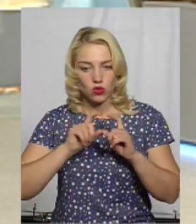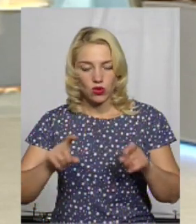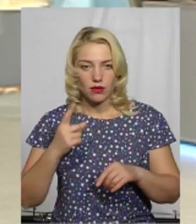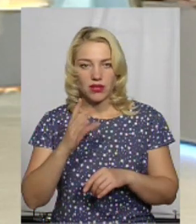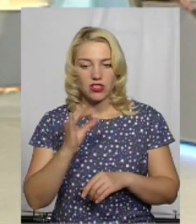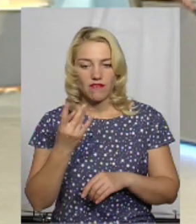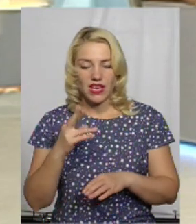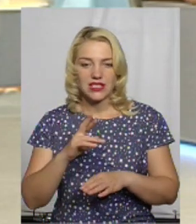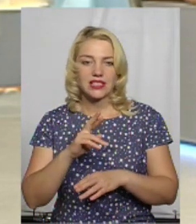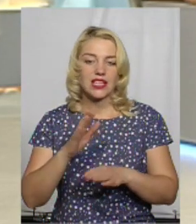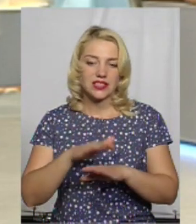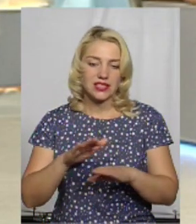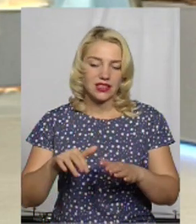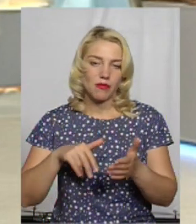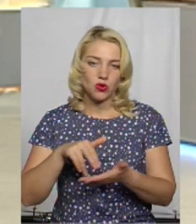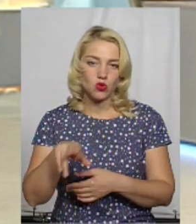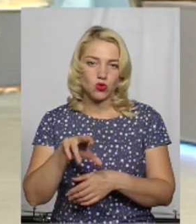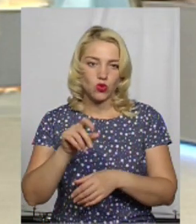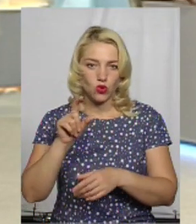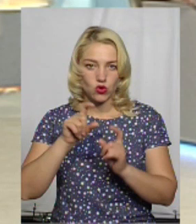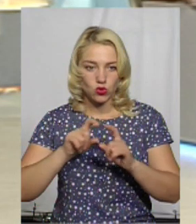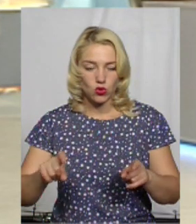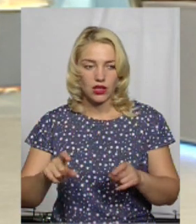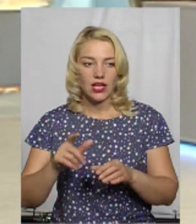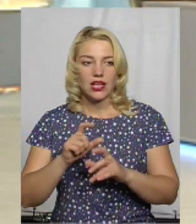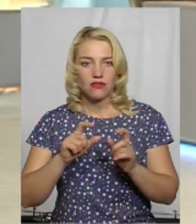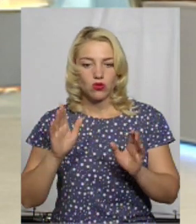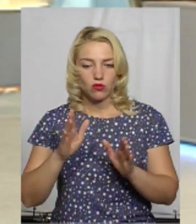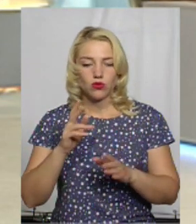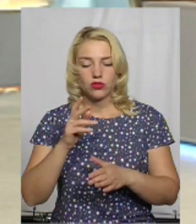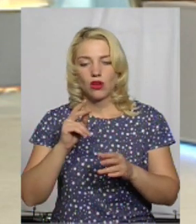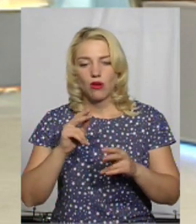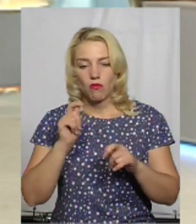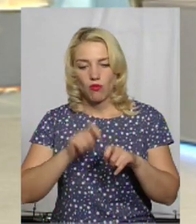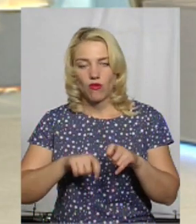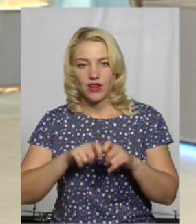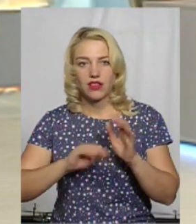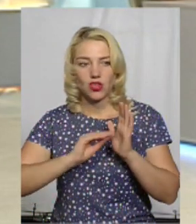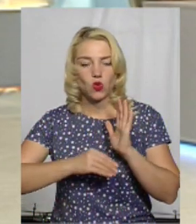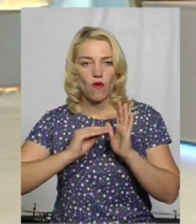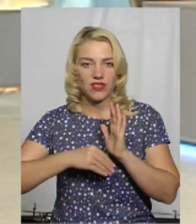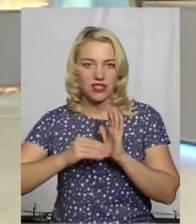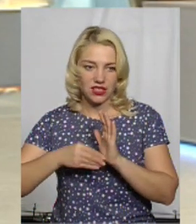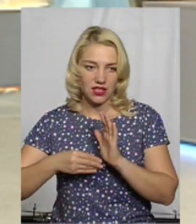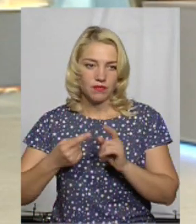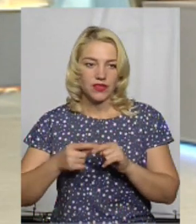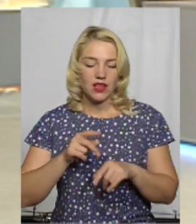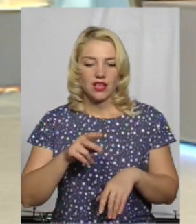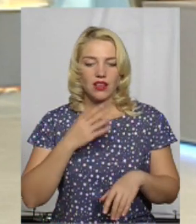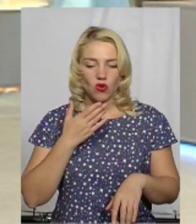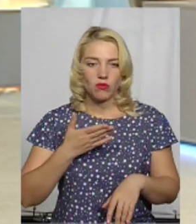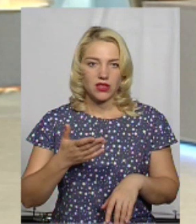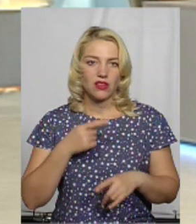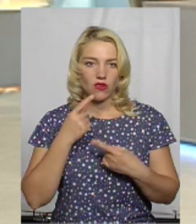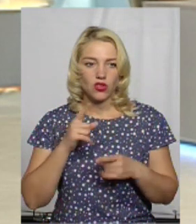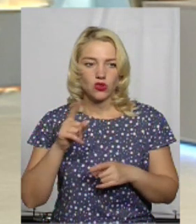1 вересня діти підуть до школи, і, напевно, в школі будуть перевіряти ці довідки. Тільки що в коментарі пані Олена ми чули,